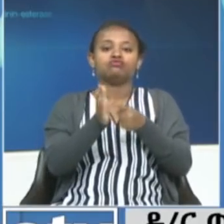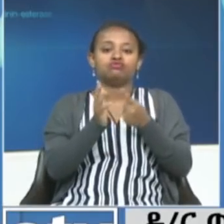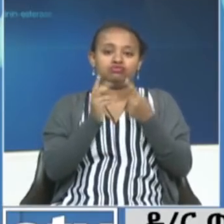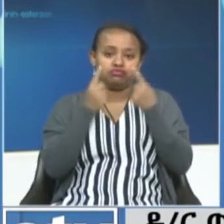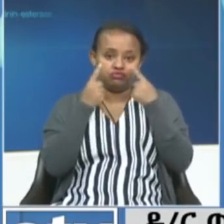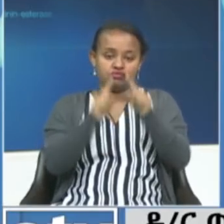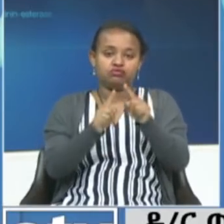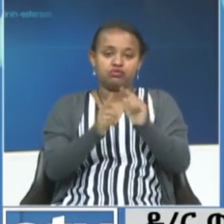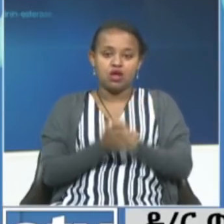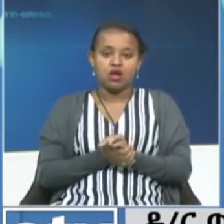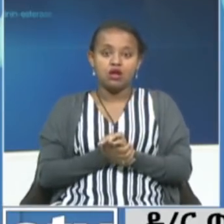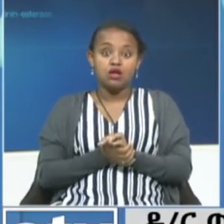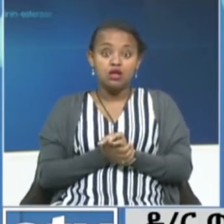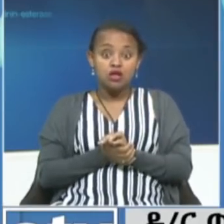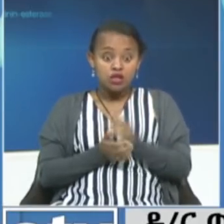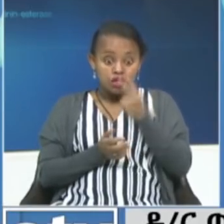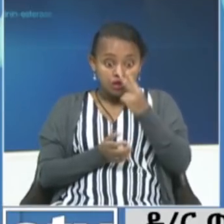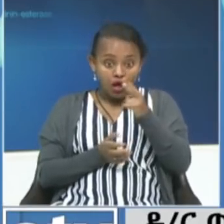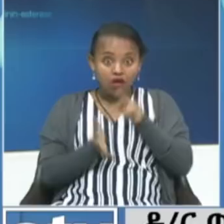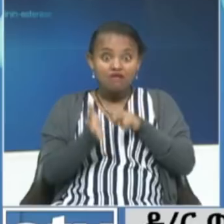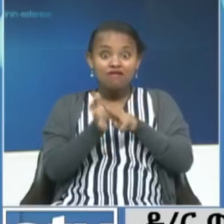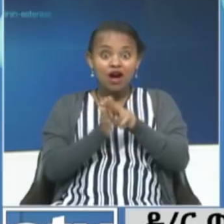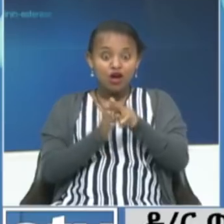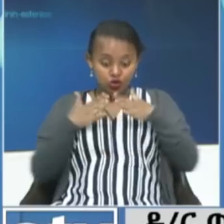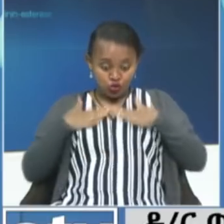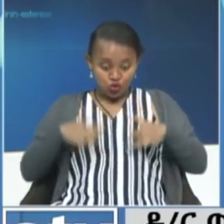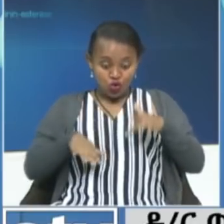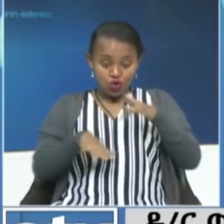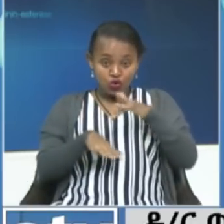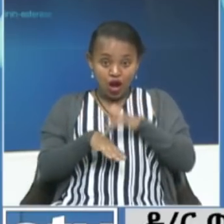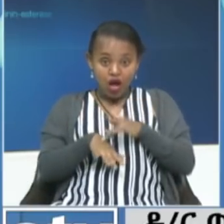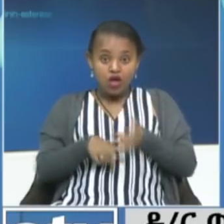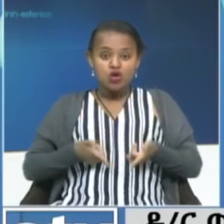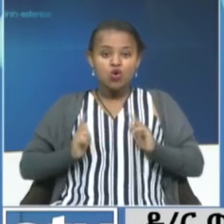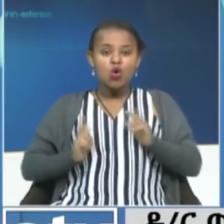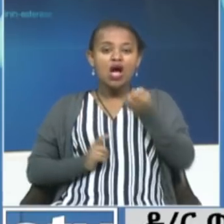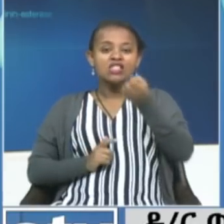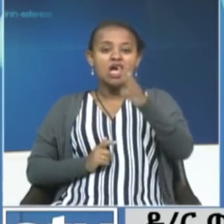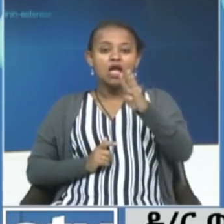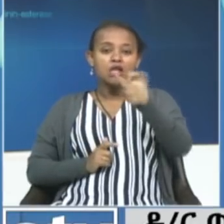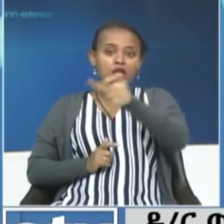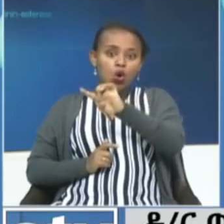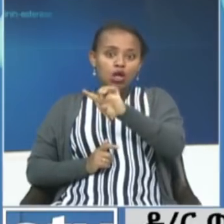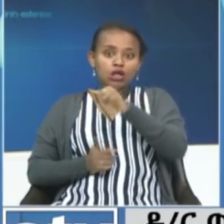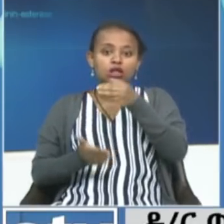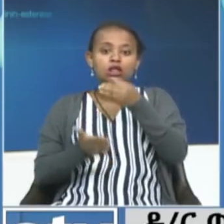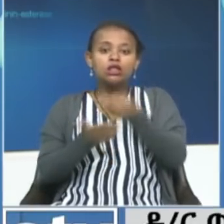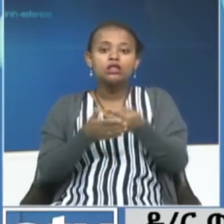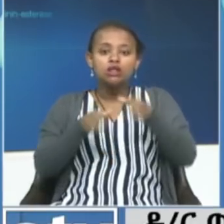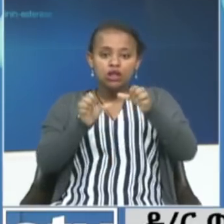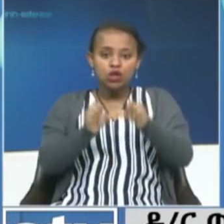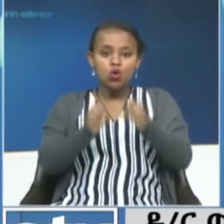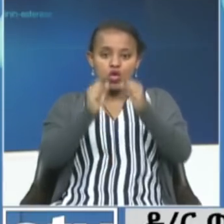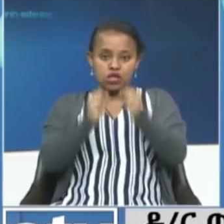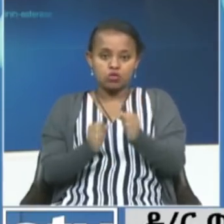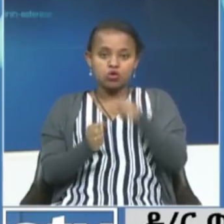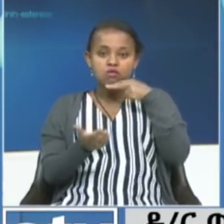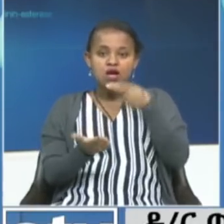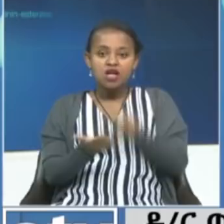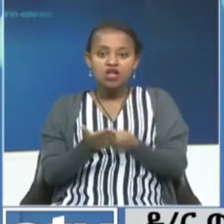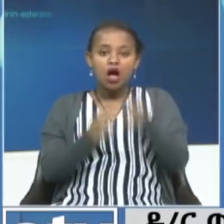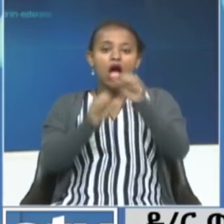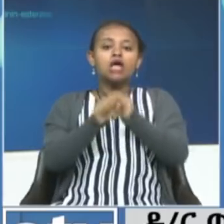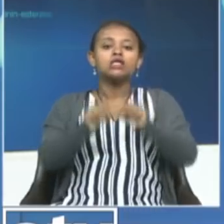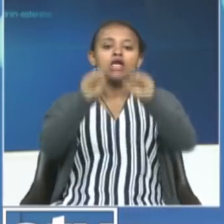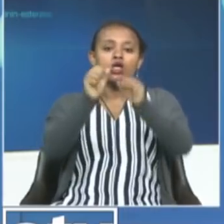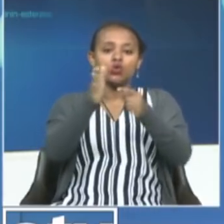ግን ምልክት ሳሳይ ቫይረሱ ሰውነቱ ላይ ኖሮ እስከ 14ኛው ቀን ድረስ ሊቆይ እንደሚችል መረጃዎች ሳይንሱ